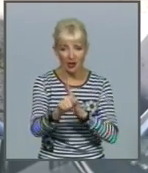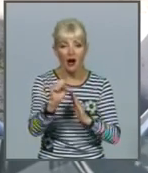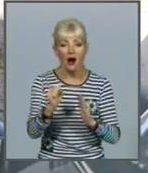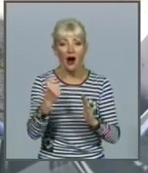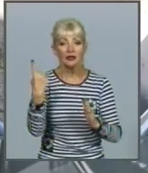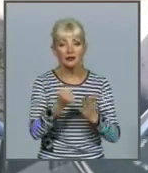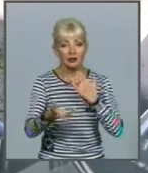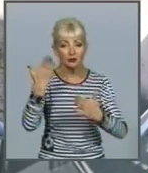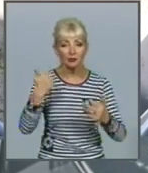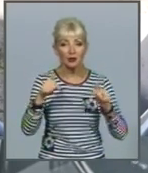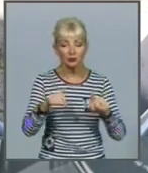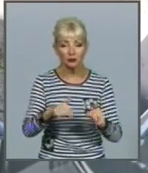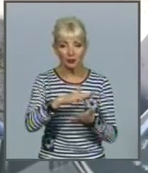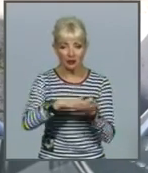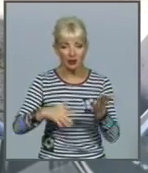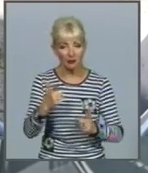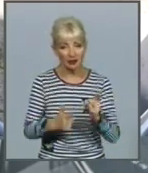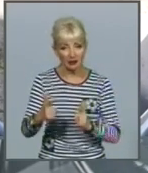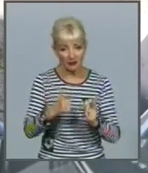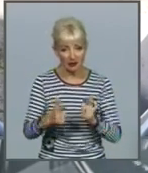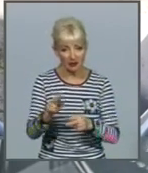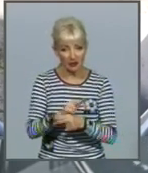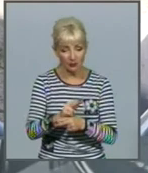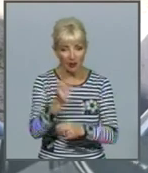тривали підготовчі роботи. Шляховики монтували